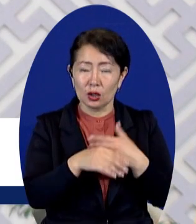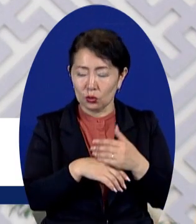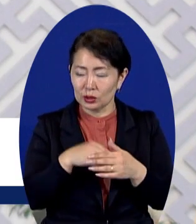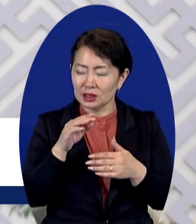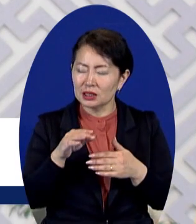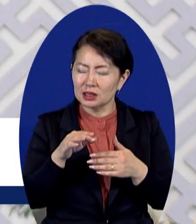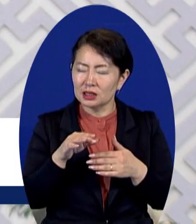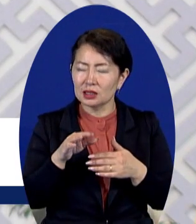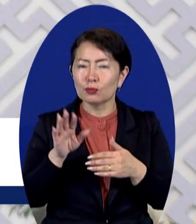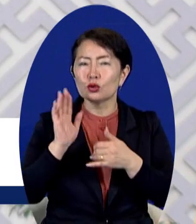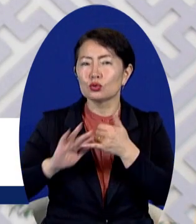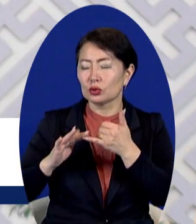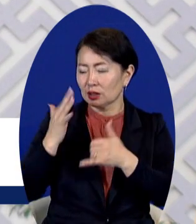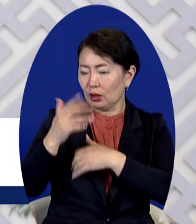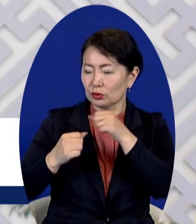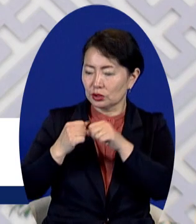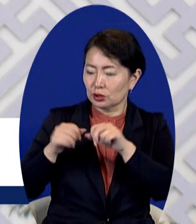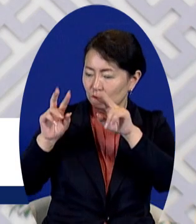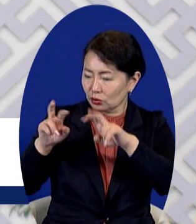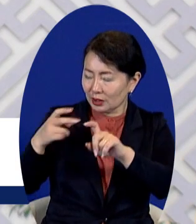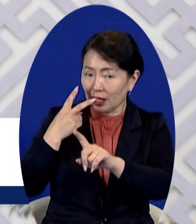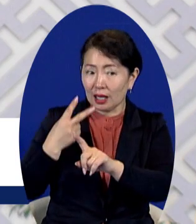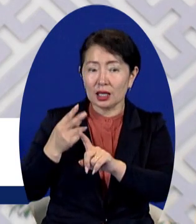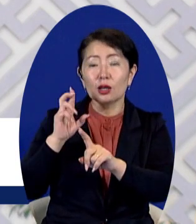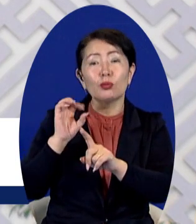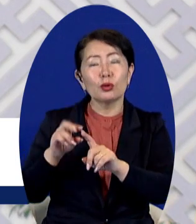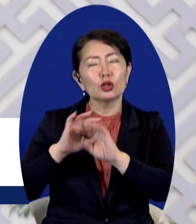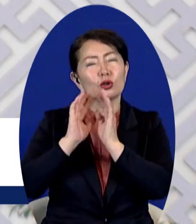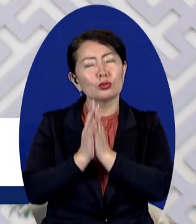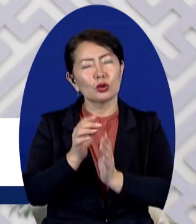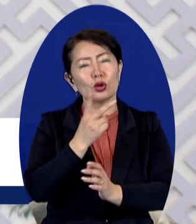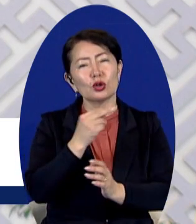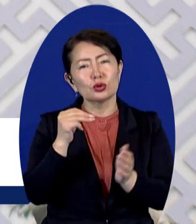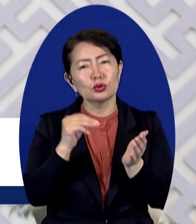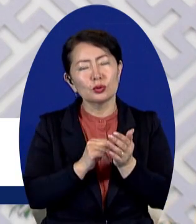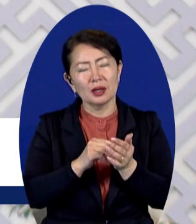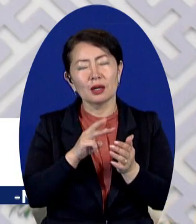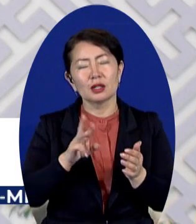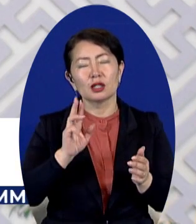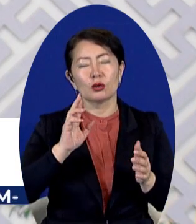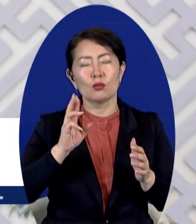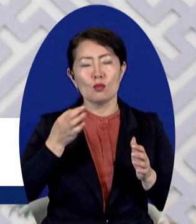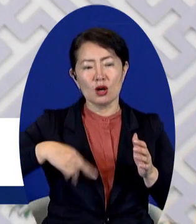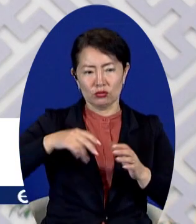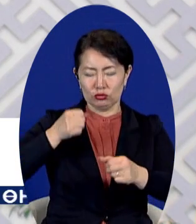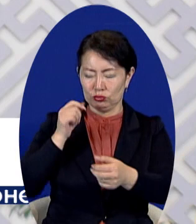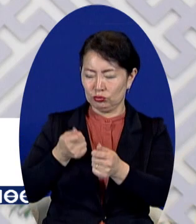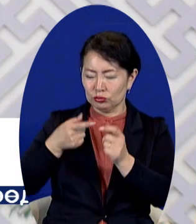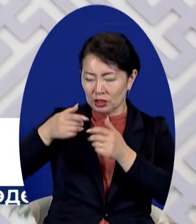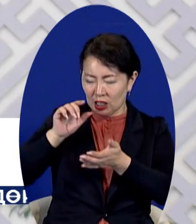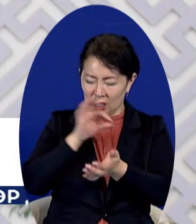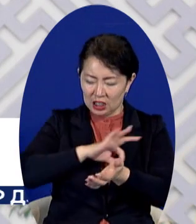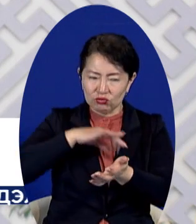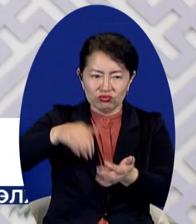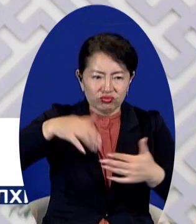сүүлийн 5 жилийн судалгаагаар аваад үзэх юм бол нийтдээ 200 гаруй мянган мэд куб мод хэрэглээний зарлт төрөлдөж байна.